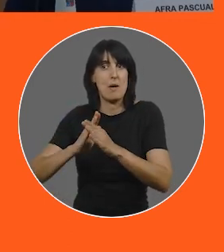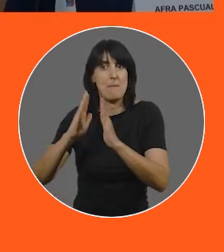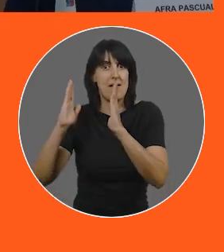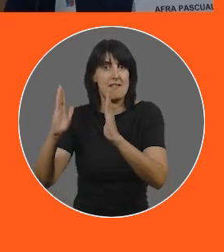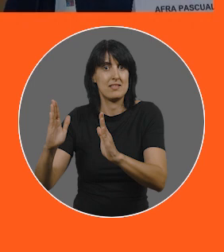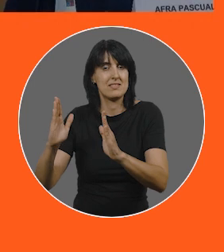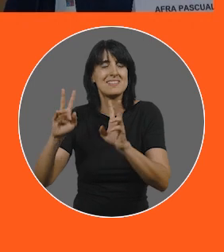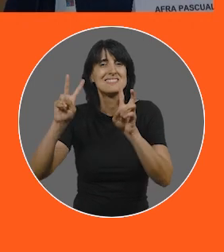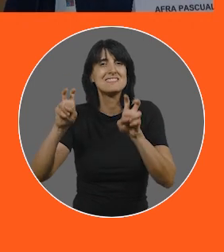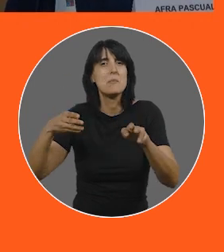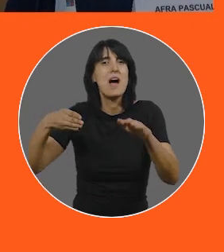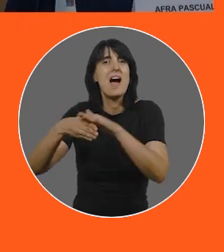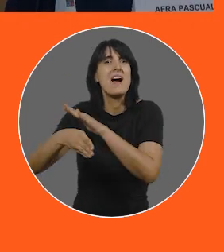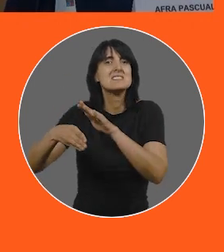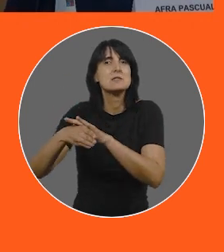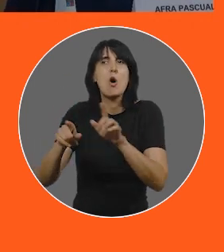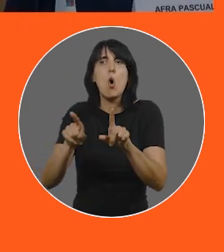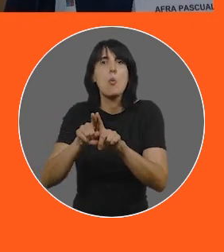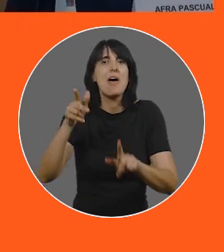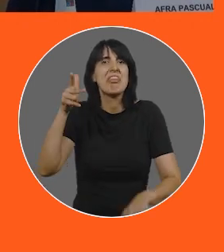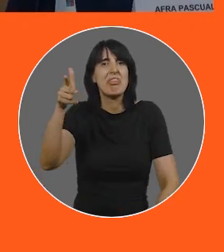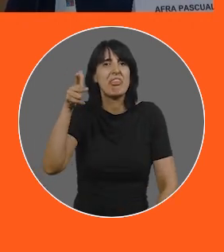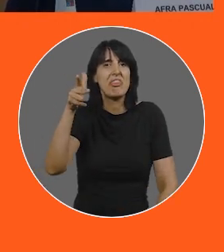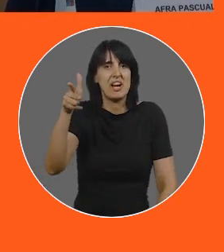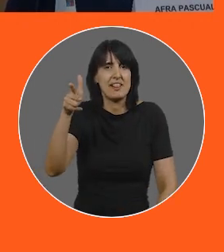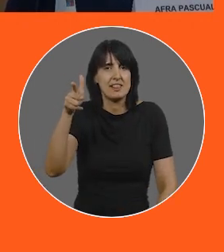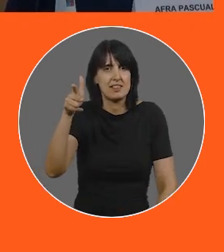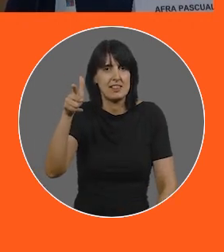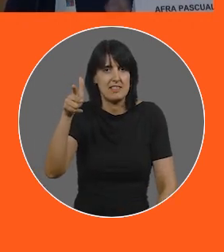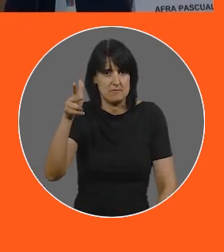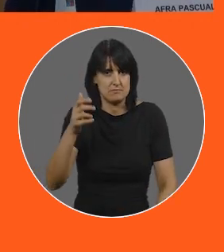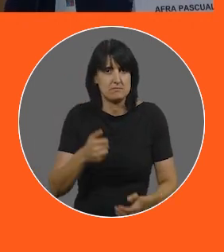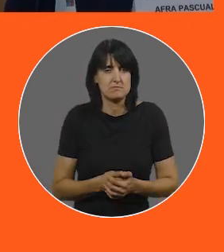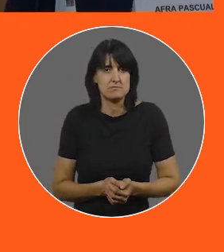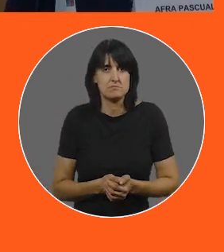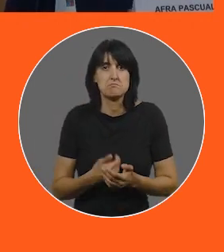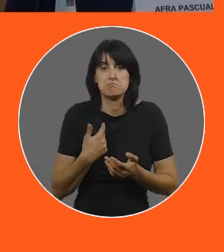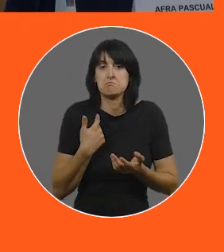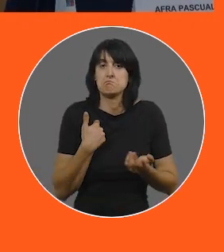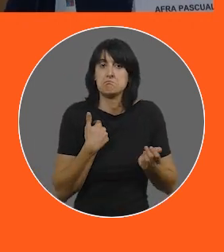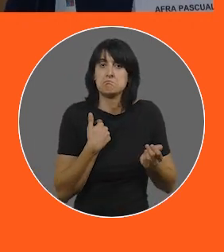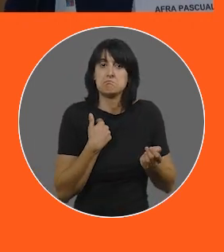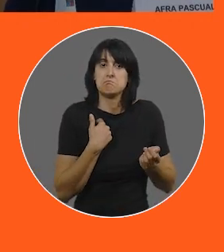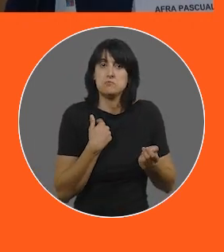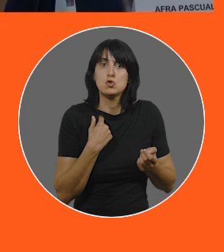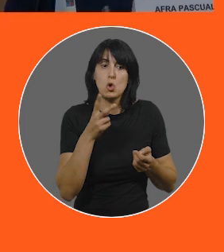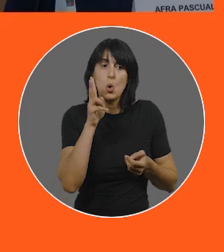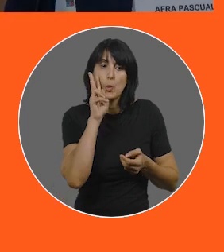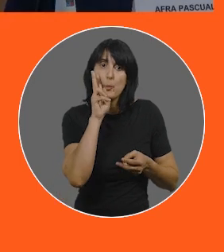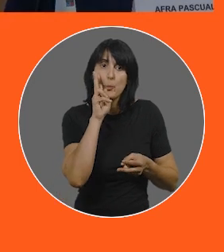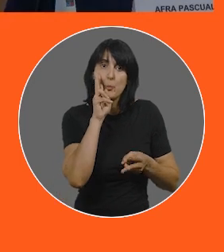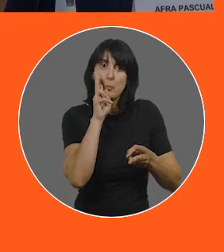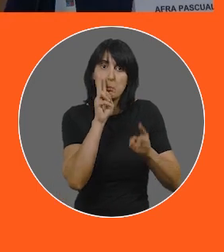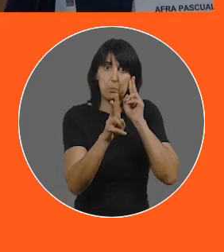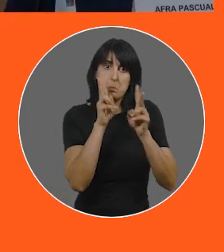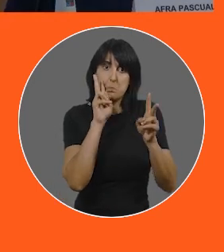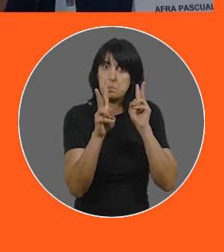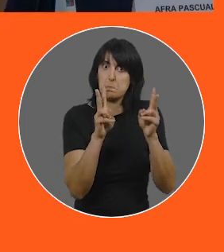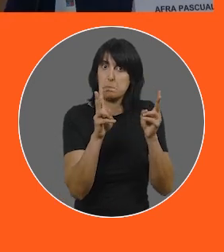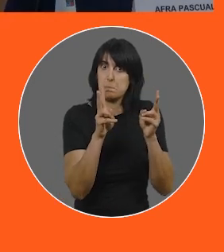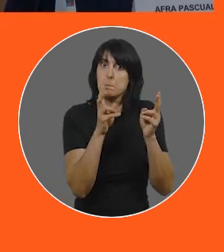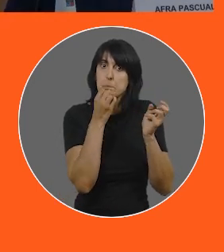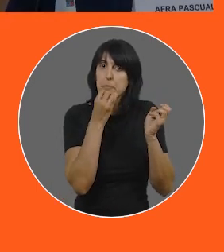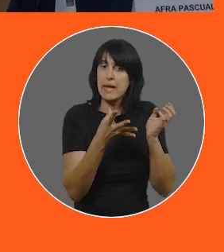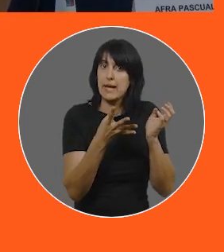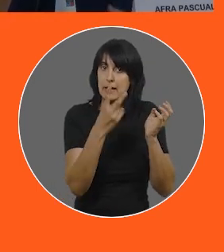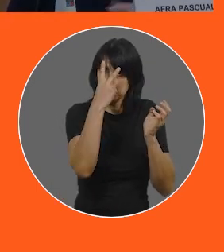part adreçada a l'accessibilitat, que és un dret. Realment, no perquè no tinguis visió, no pots accedir al contingut